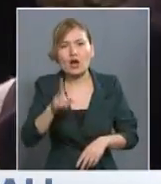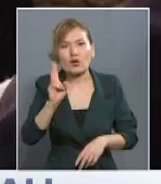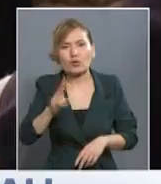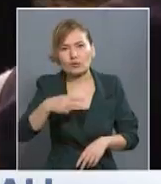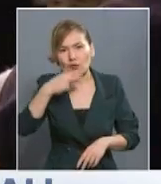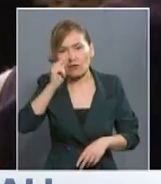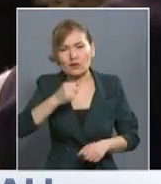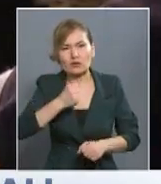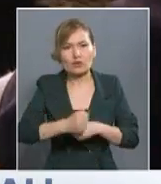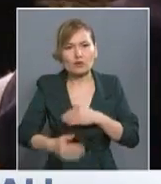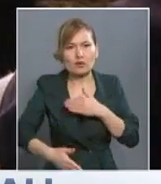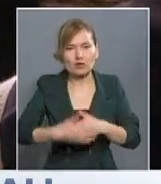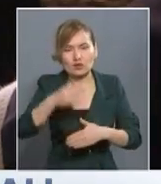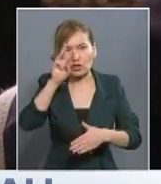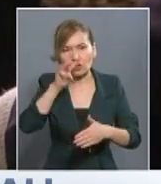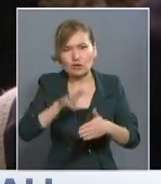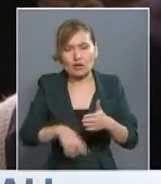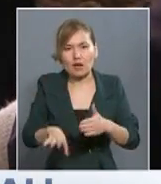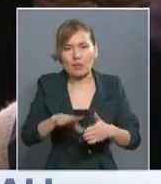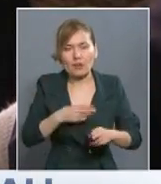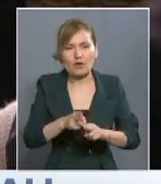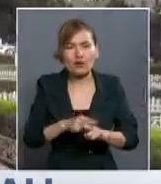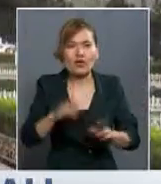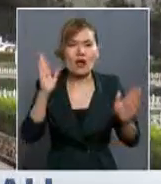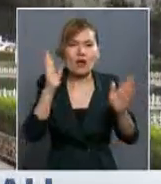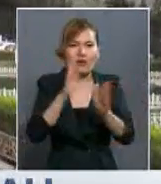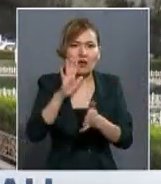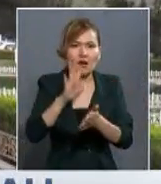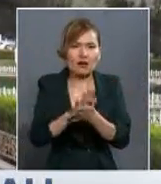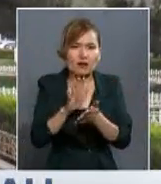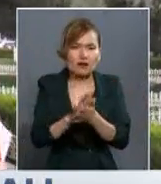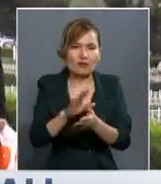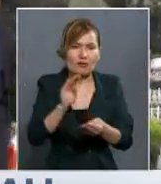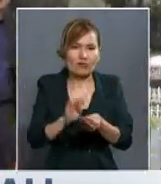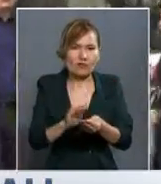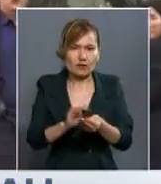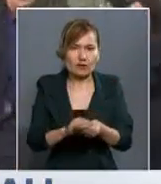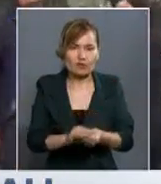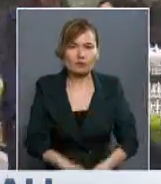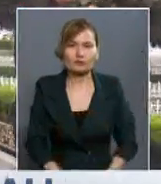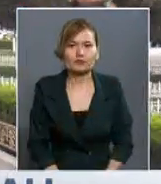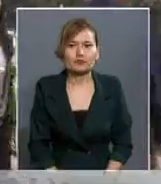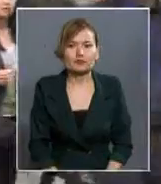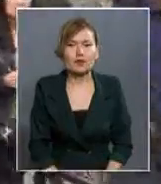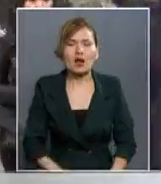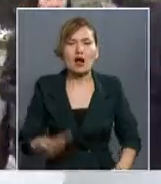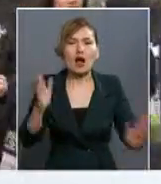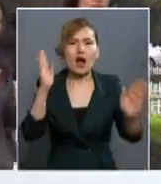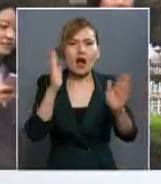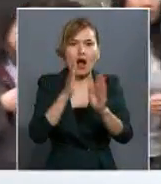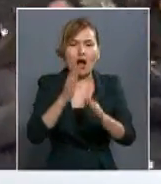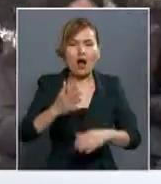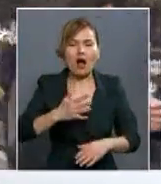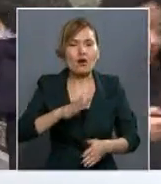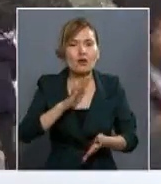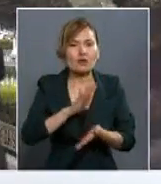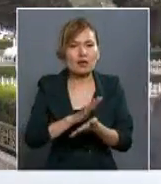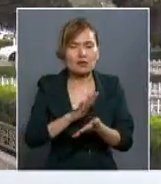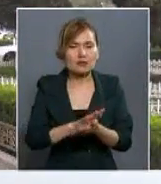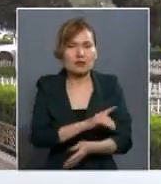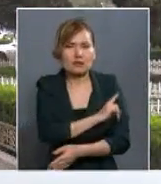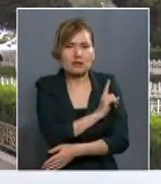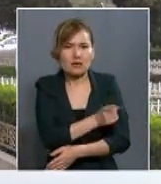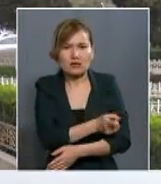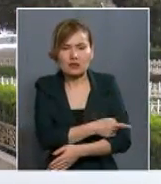нысанның жұмысын тоқтатты. Бірақ сұрғылт түтіннің сейілетін түрі жоқ. Ауаның ластануына қазір барлығы алаңдайды.